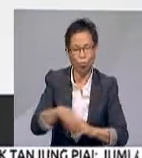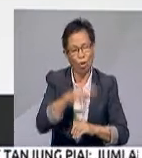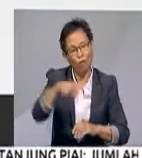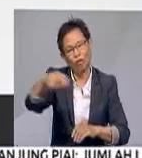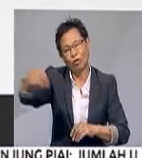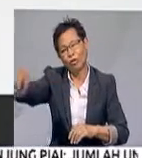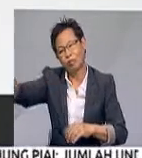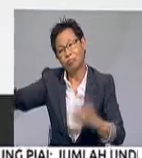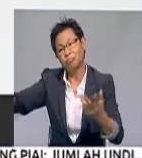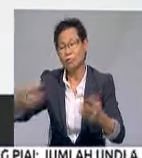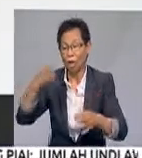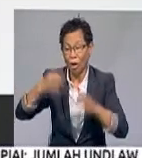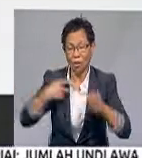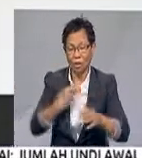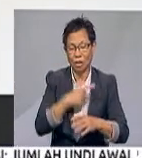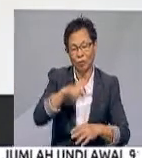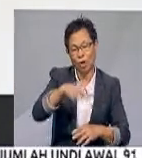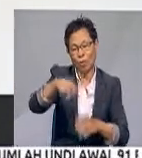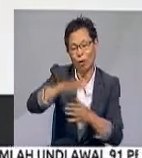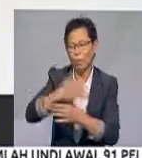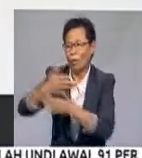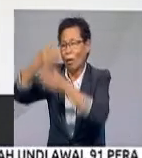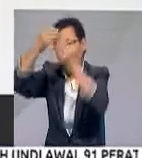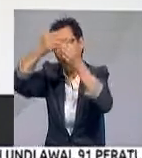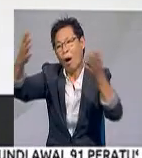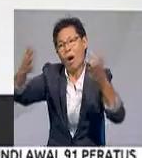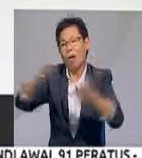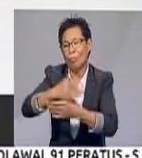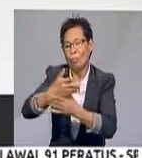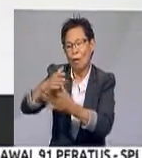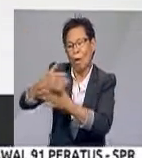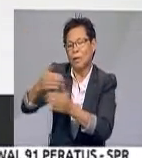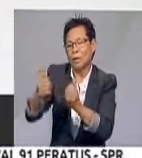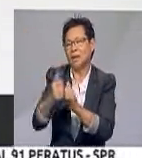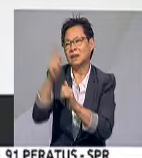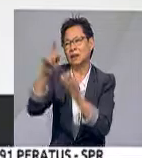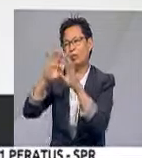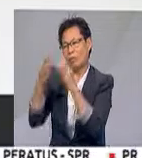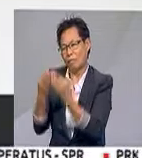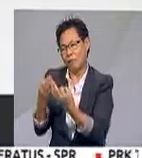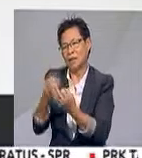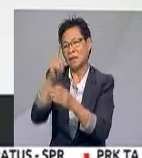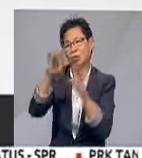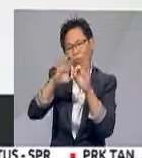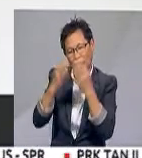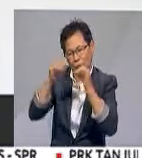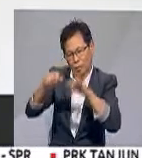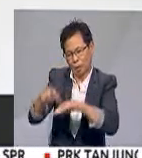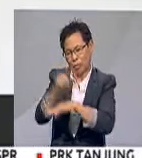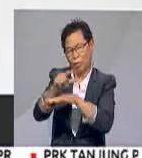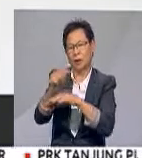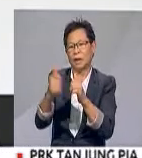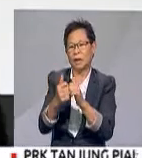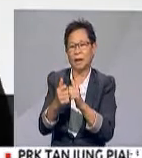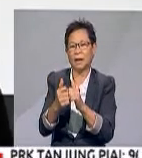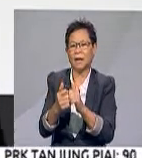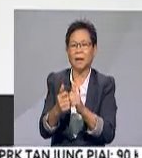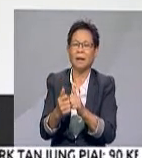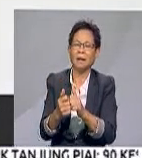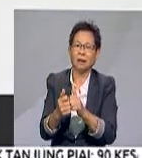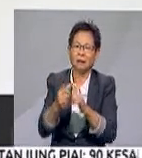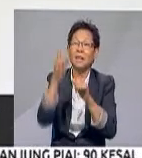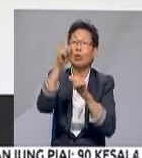kita boleh kongsi kapasiti itu dengan satu keluarga. Satu keluarga boleh gunakan melalui tethering dan sebagainya lah